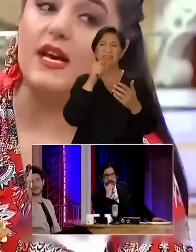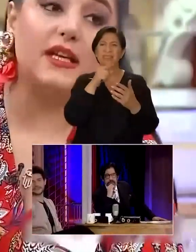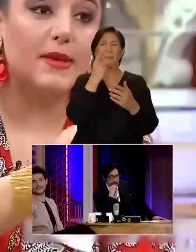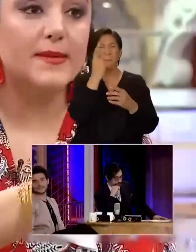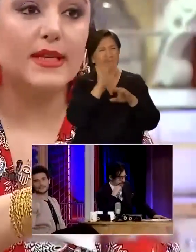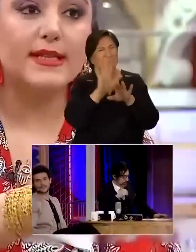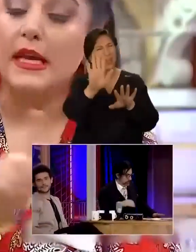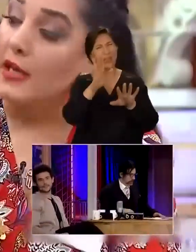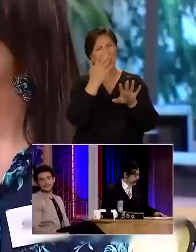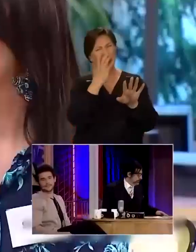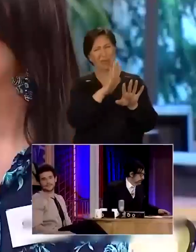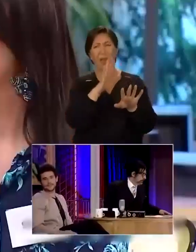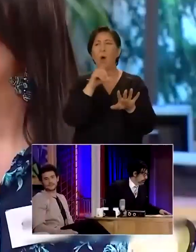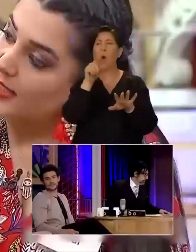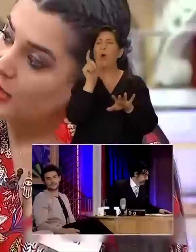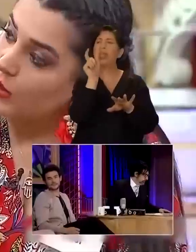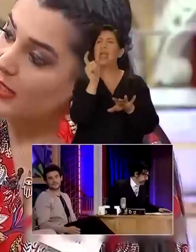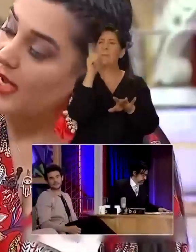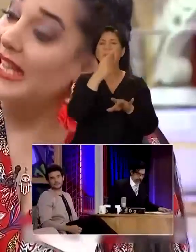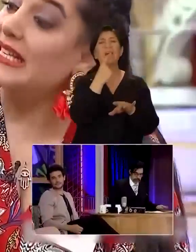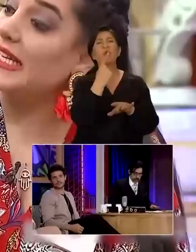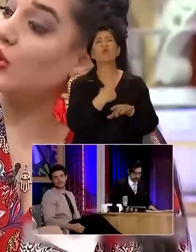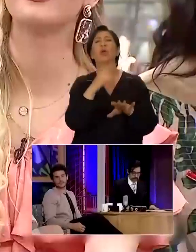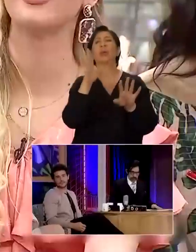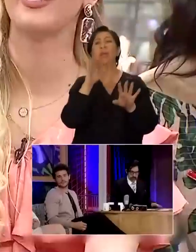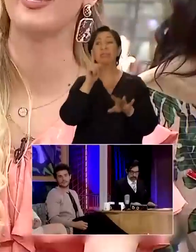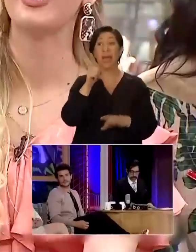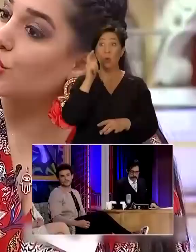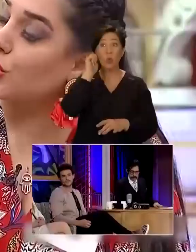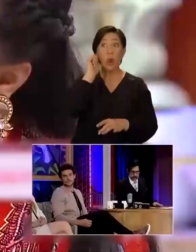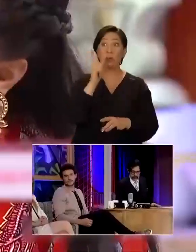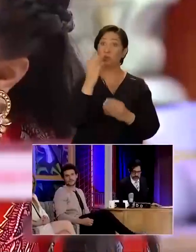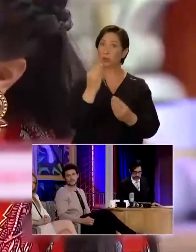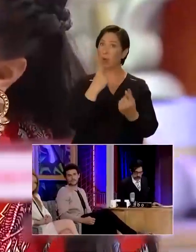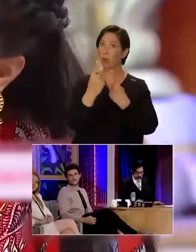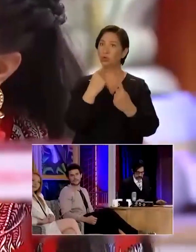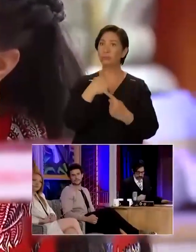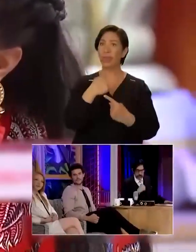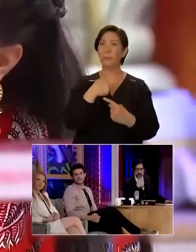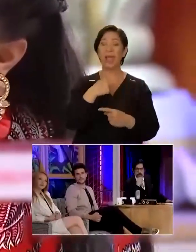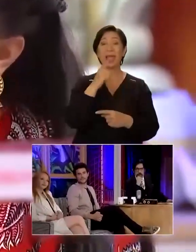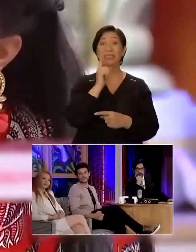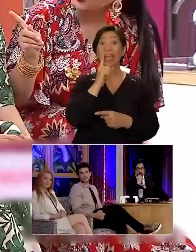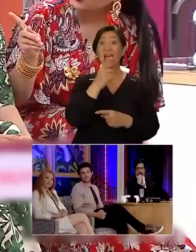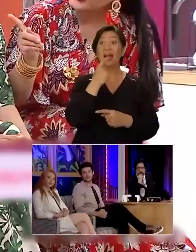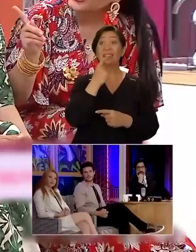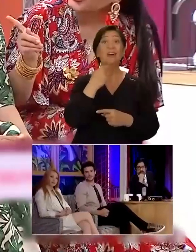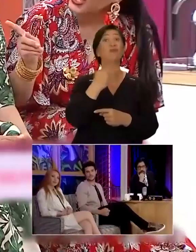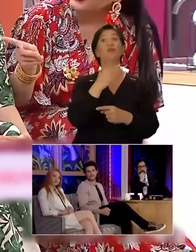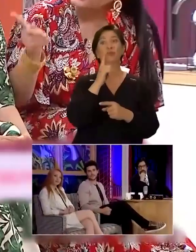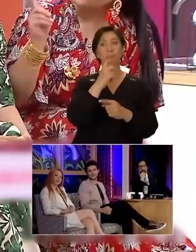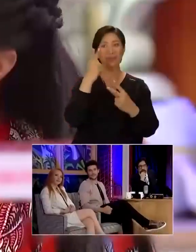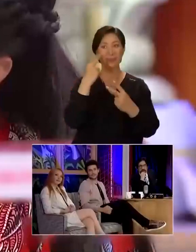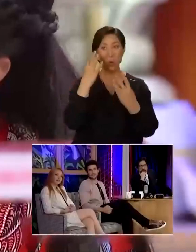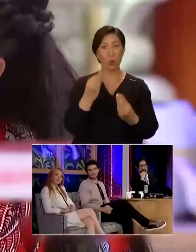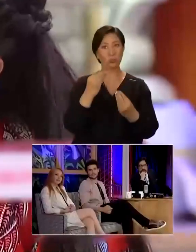Beni bir saniye Besme teyze. O kelimeyi bana bir daha kullanma. Seni uyarıyorum, doğru düzgün konuş. Diskalifiye olma uğruna bak, ağzından çakıl şeyler